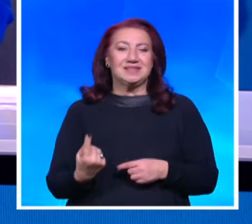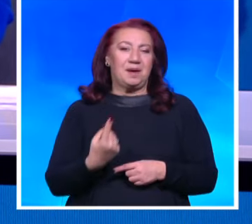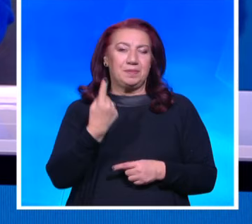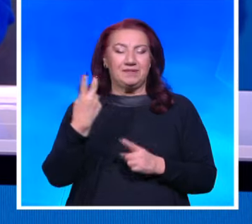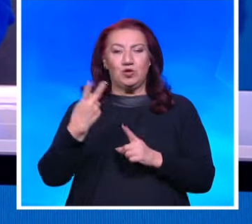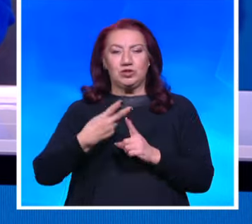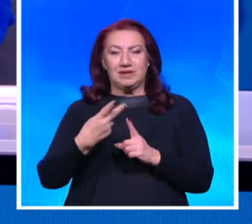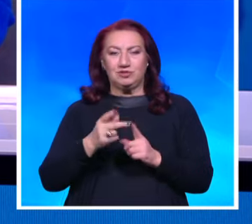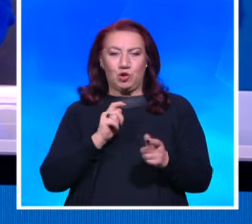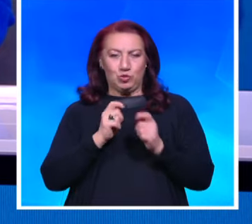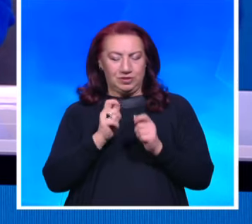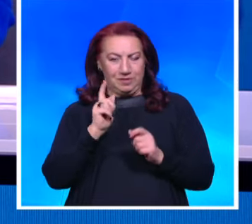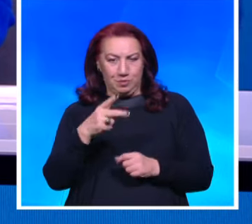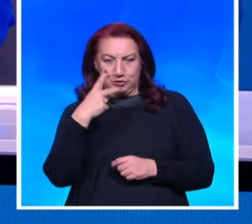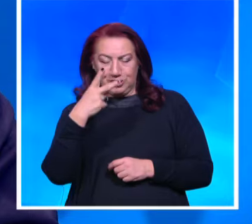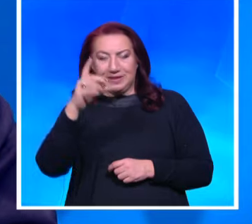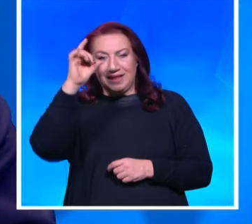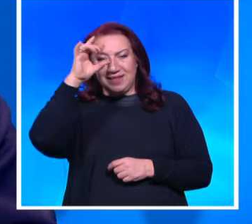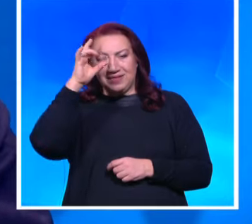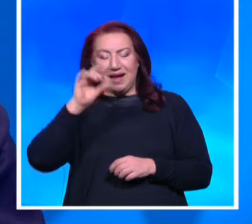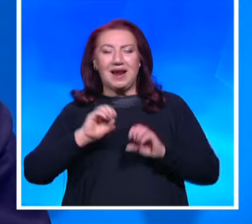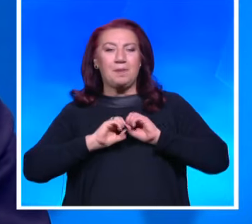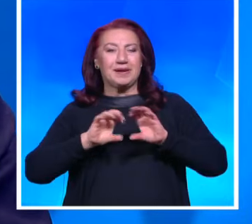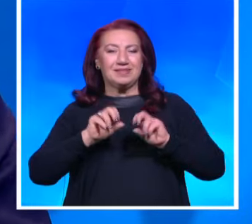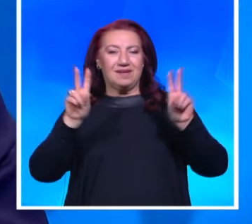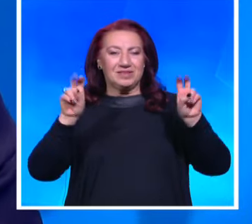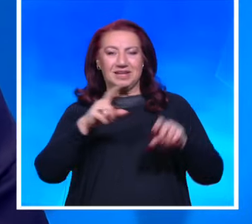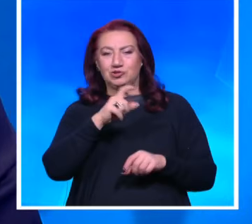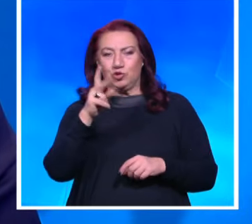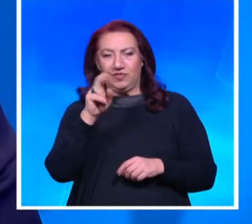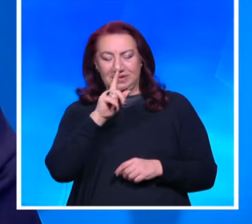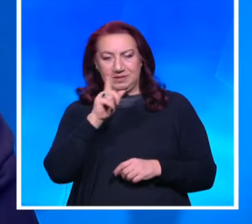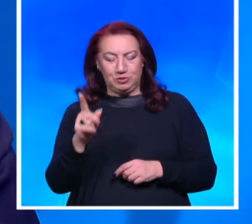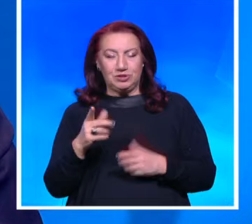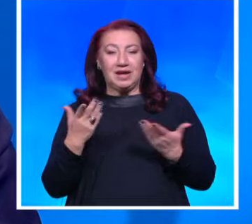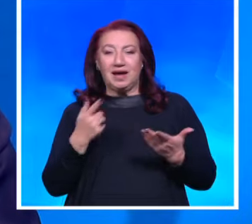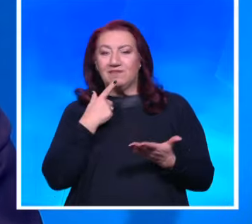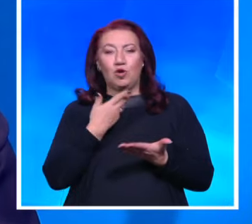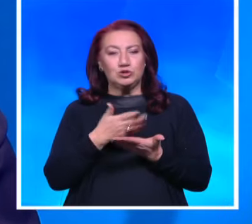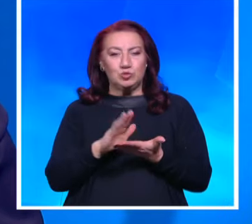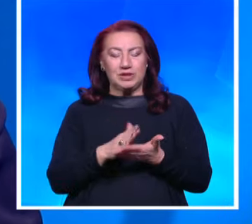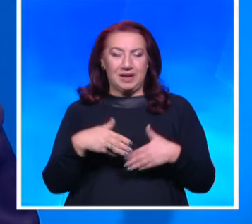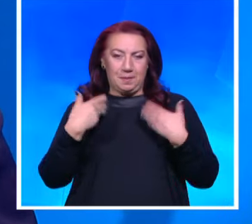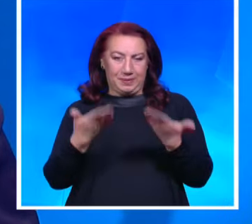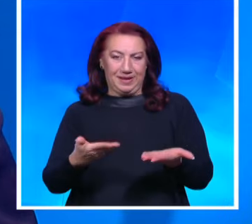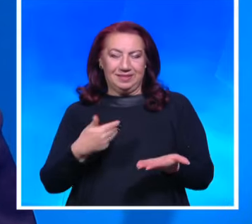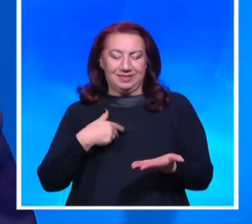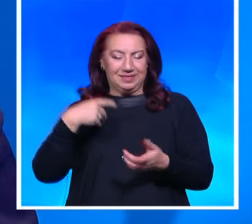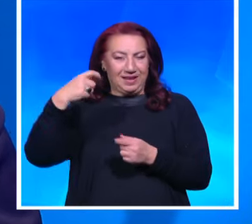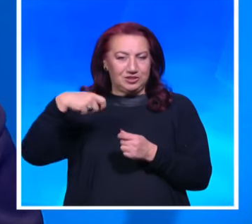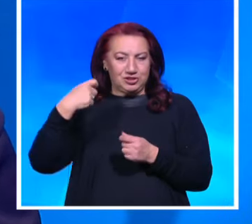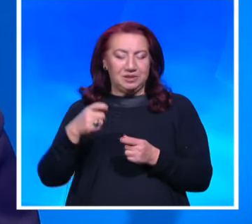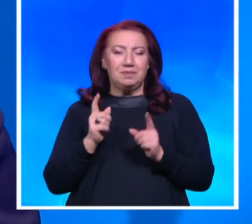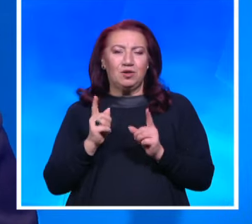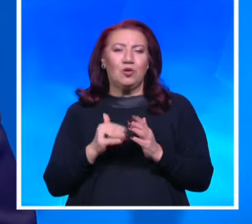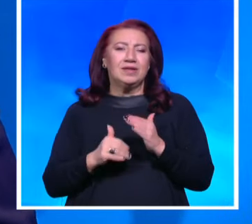видите в неделя в предаването 120 минути. Какво сподели Григор пред нашия екип и кой е най-ценният